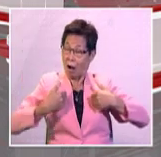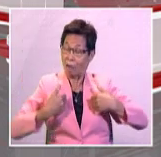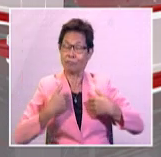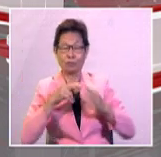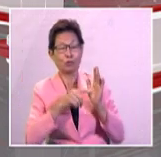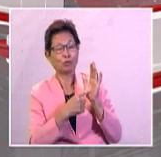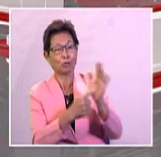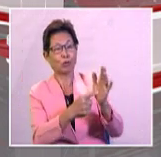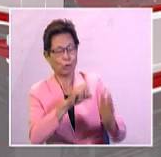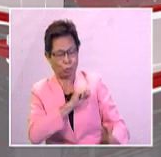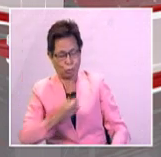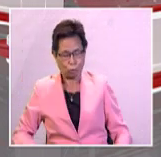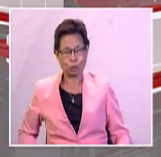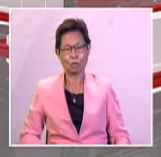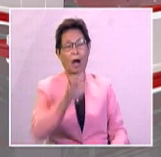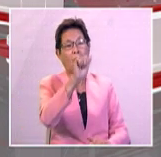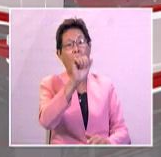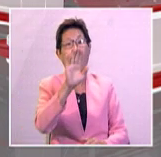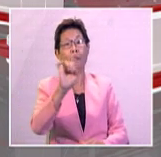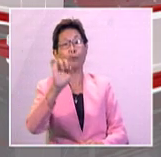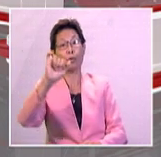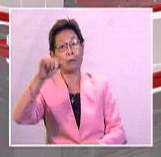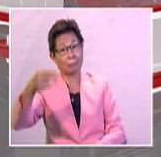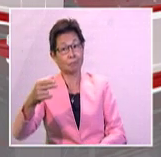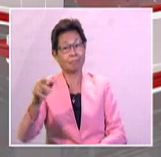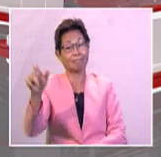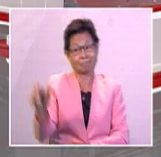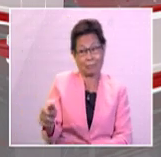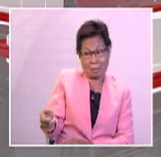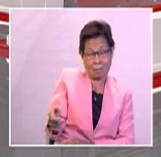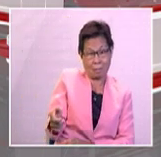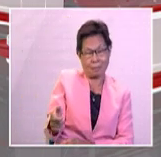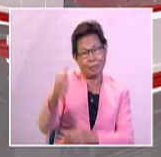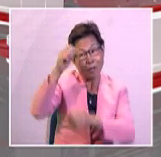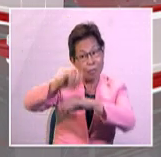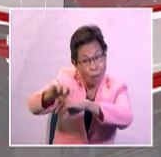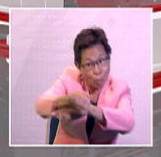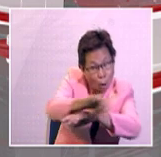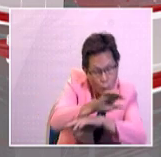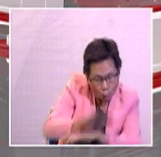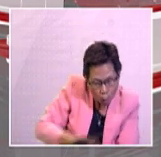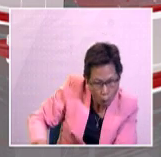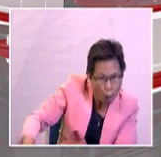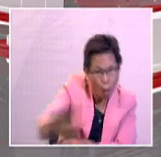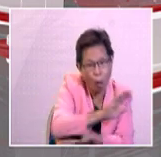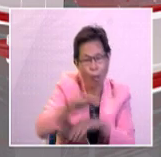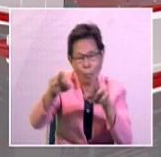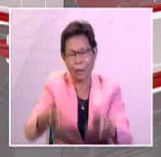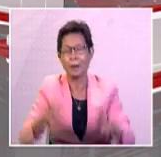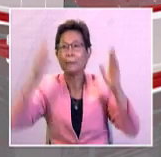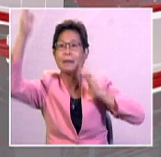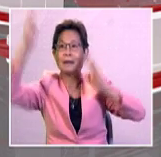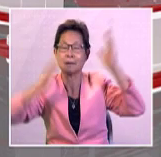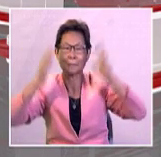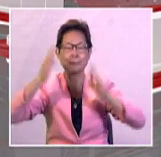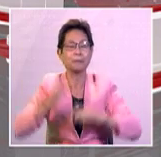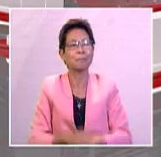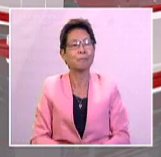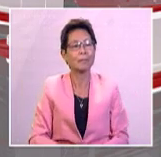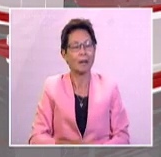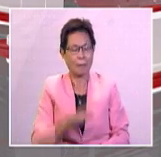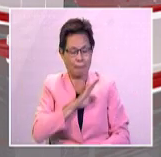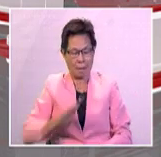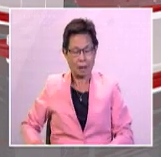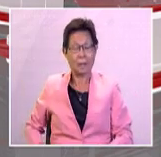menyaksikan Al-Sultan Abdullah Riayatuddin Al-Mustafa Billah Shah memberi peringatan kepada seluruh rakyat. Ya, tegas